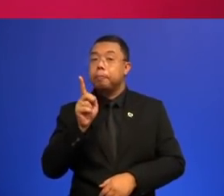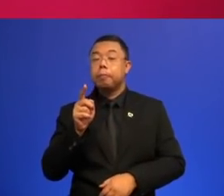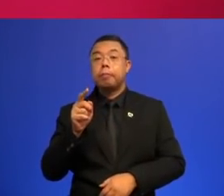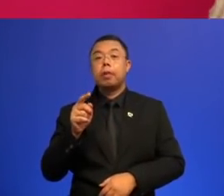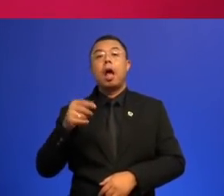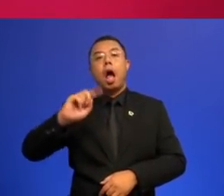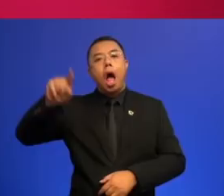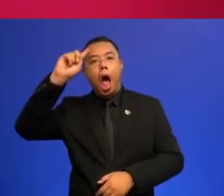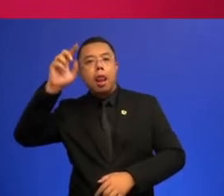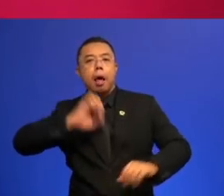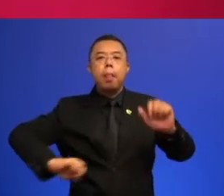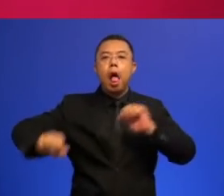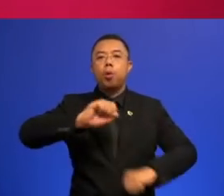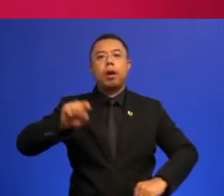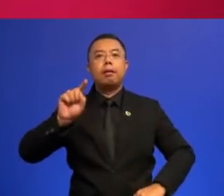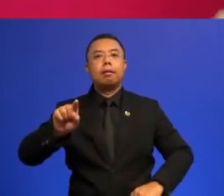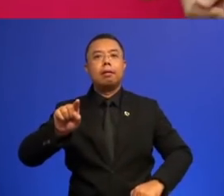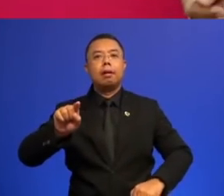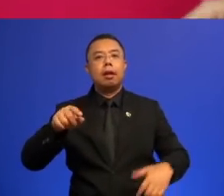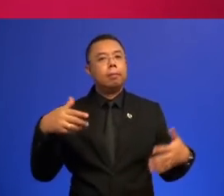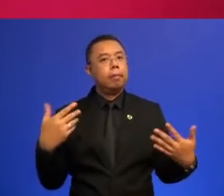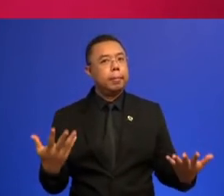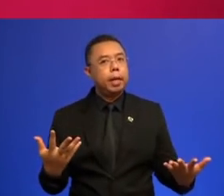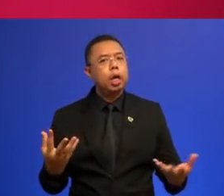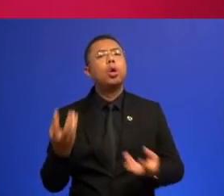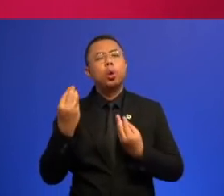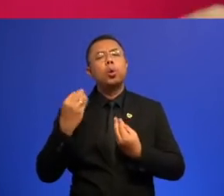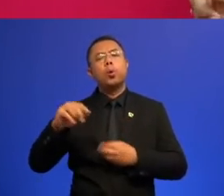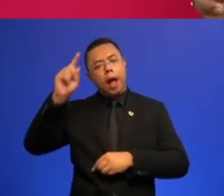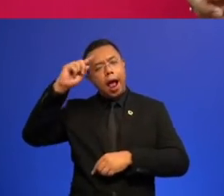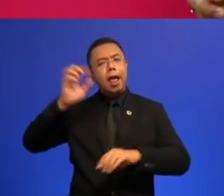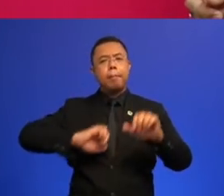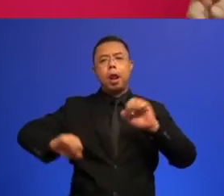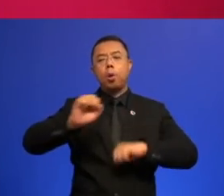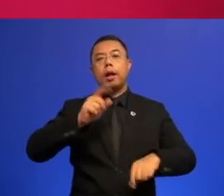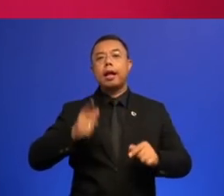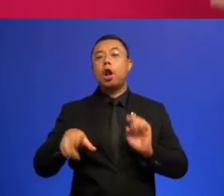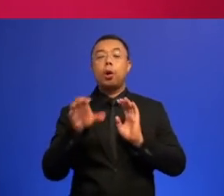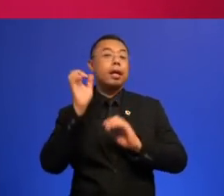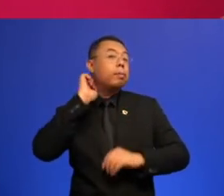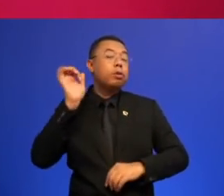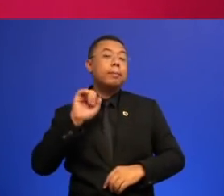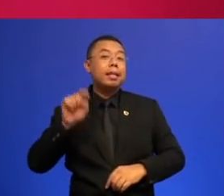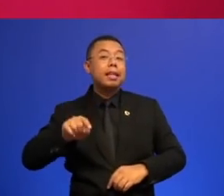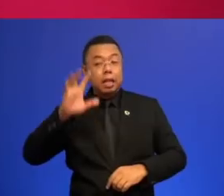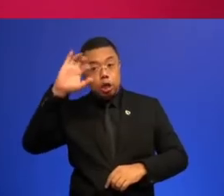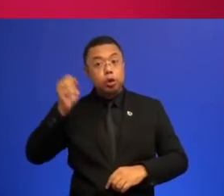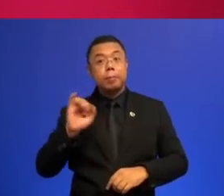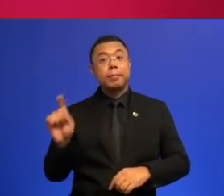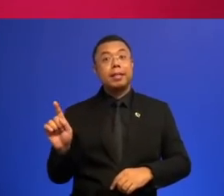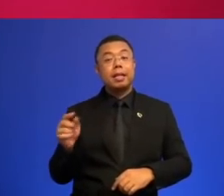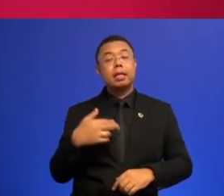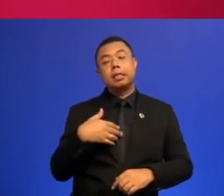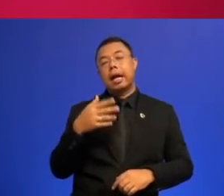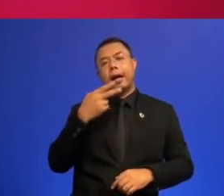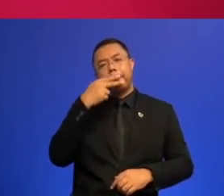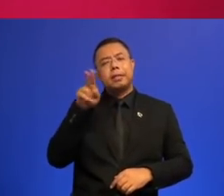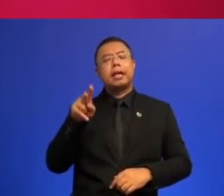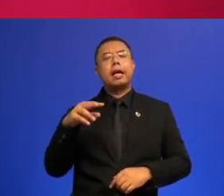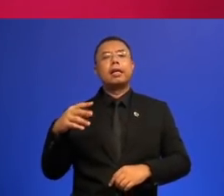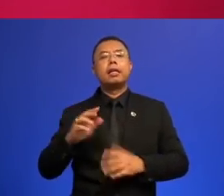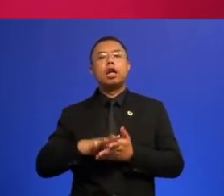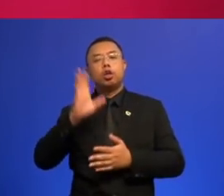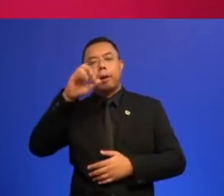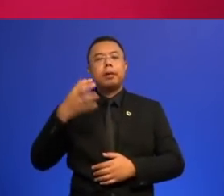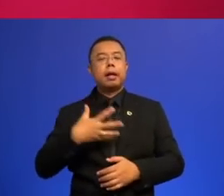lagi, Allah bertindak. Jadi tunggu aja Allah bertindak. Ini kalau model ibu seperti ini dengan suami seperti ini. Saya gak yakin diomongin